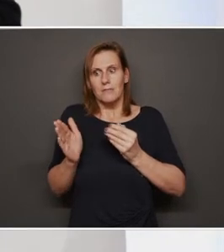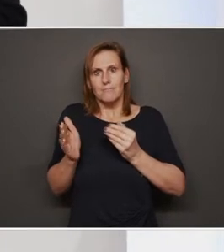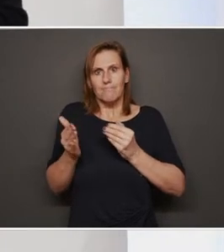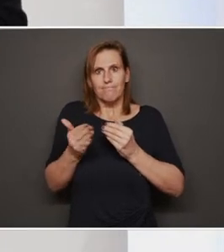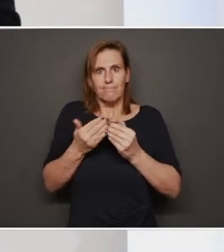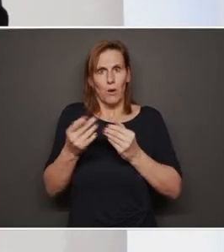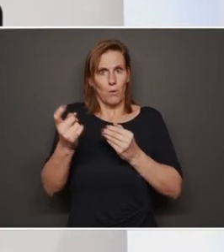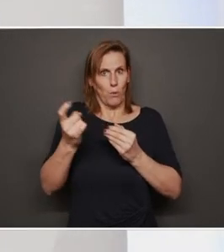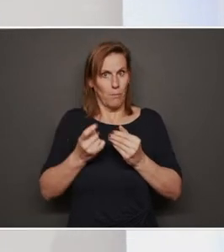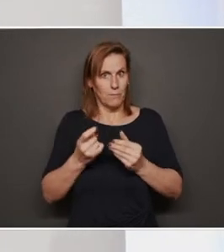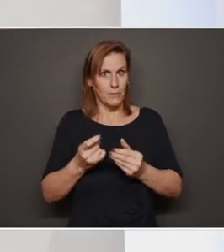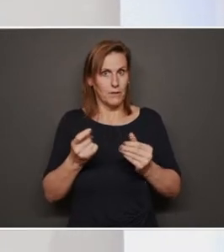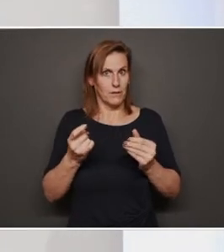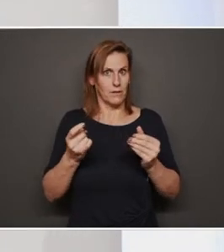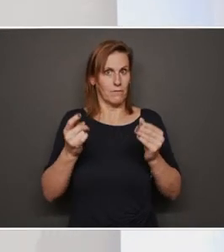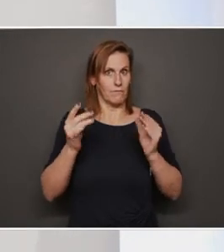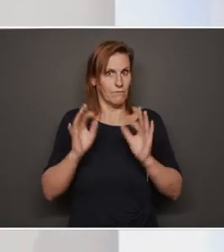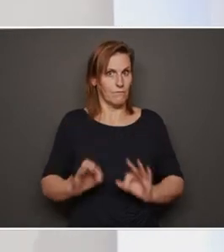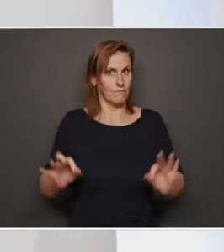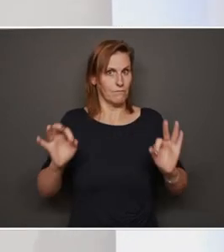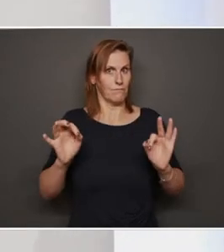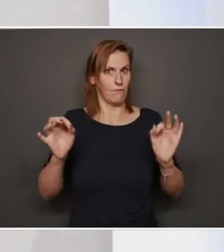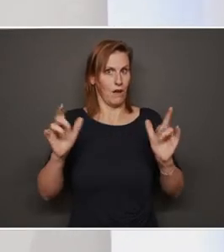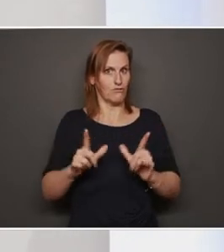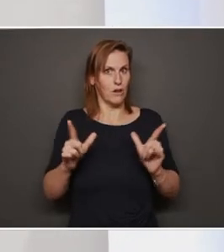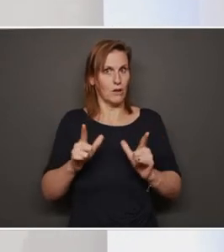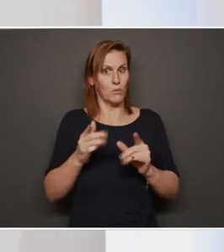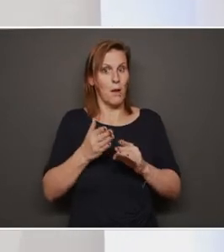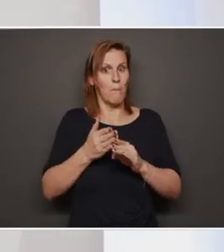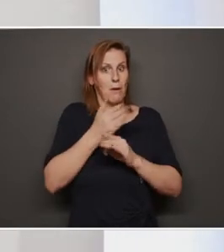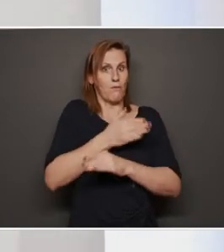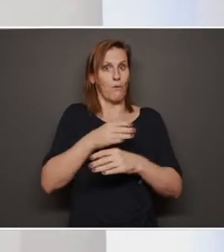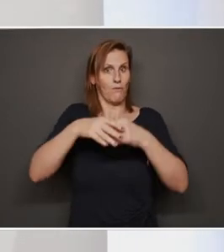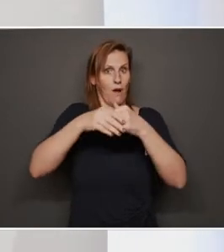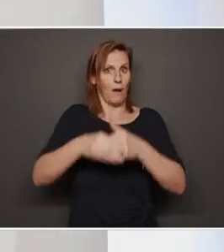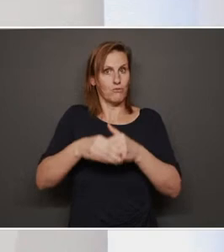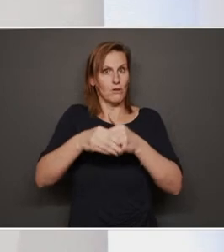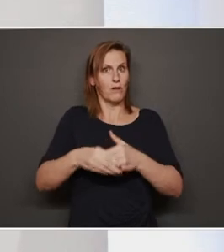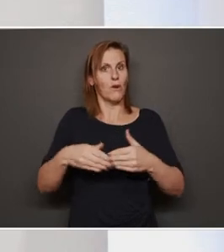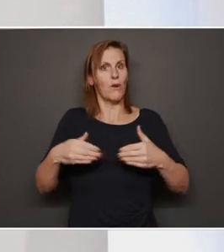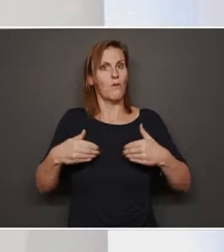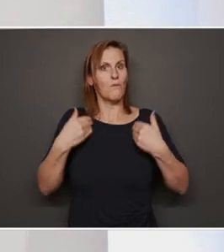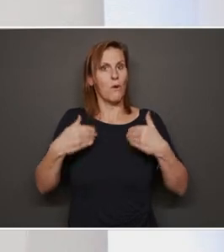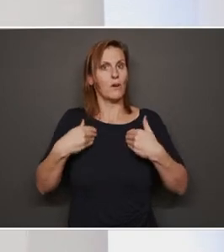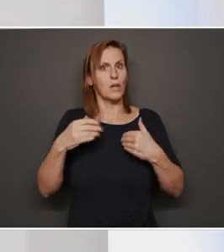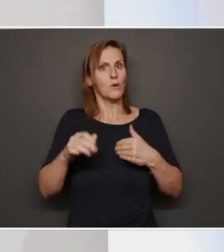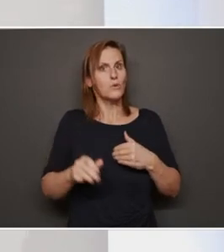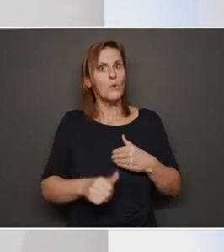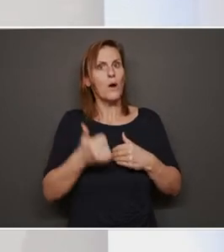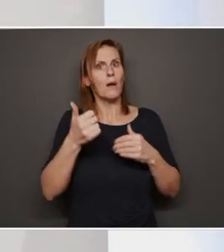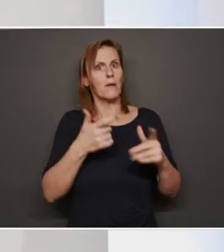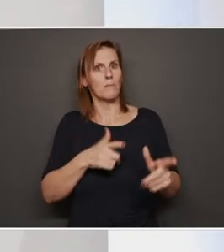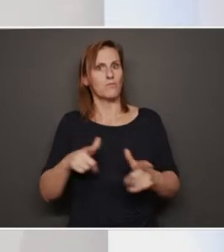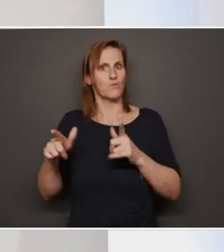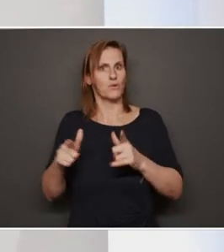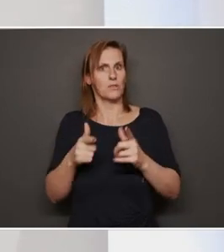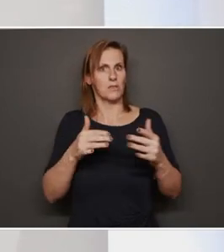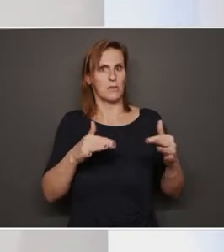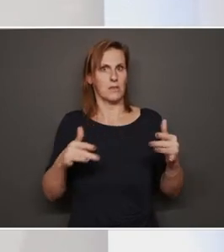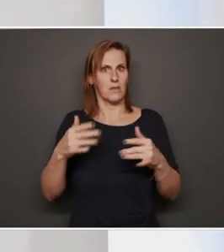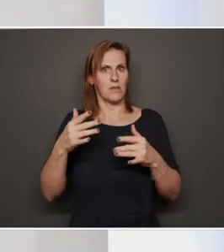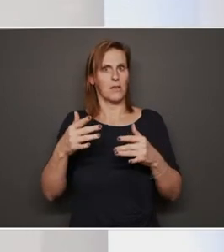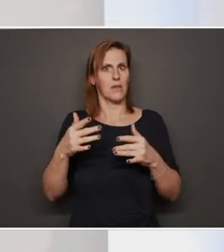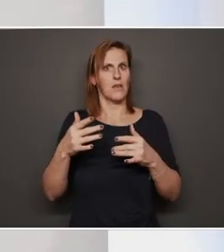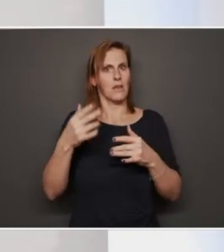Veranstaltung angelangt, doch bevor wir uns von Ihnen verabschieden, freuen wir uns auf ein Musikstück von und